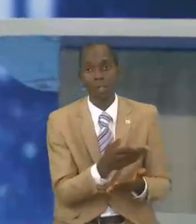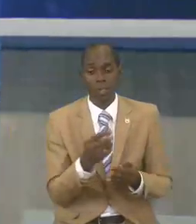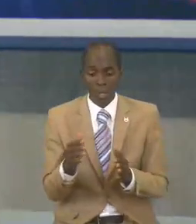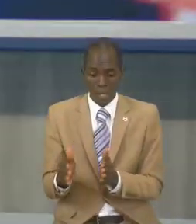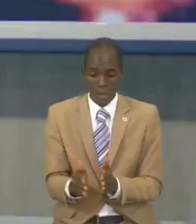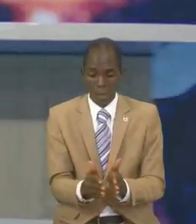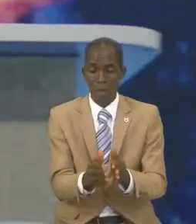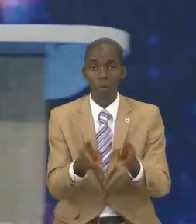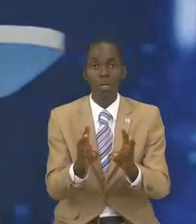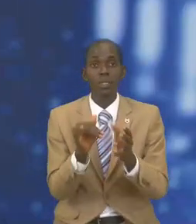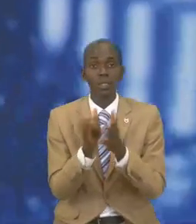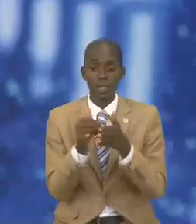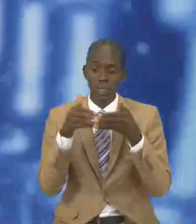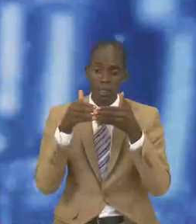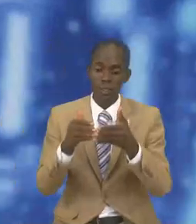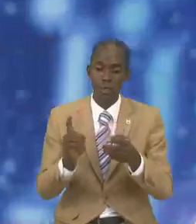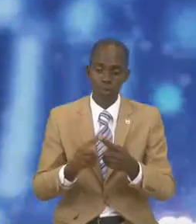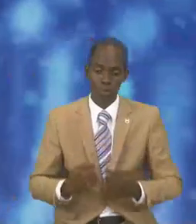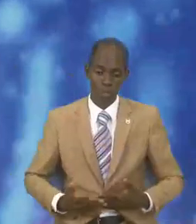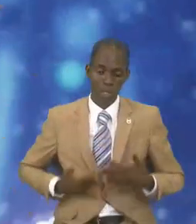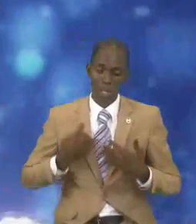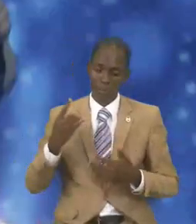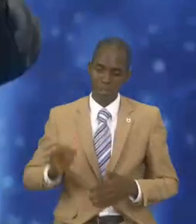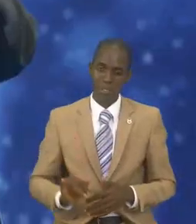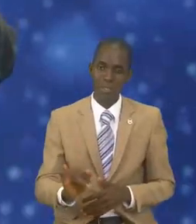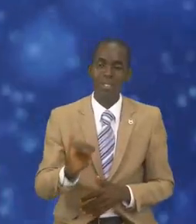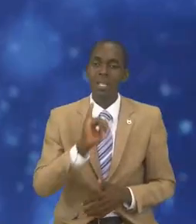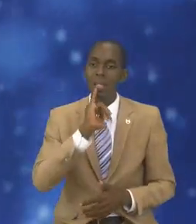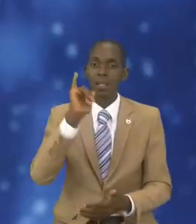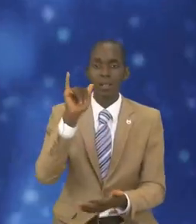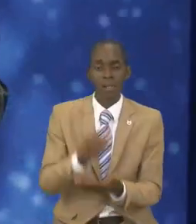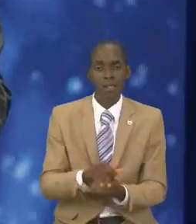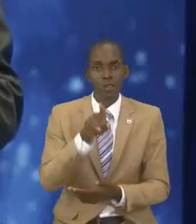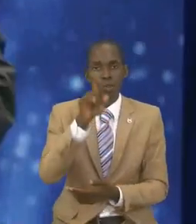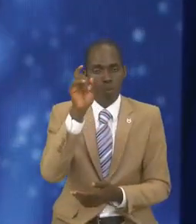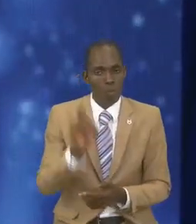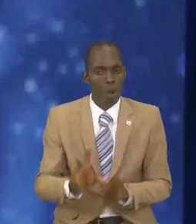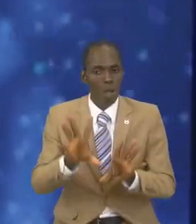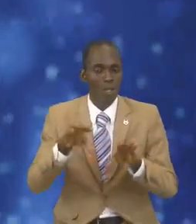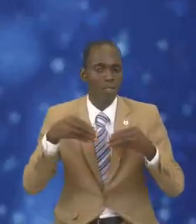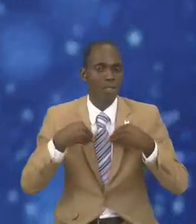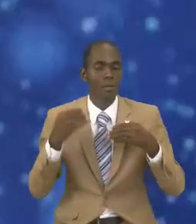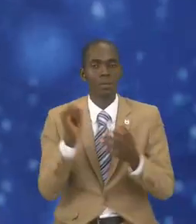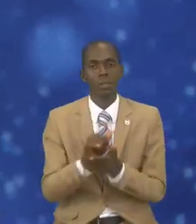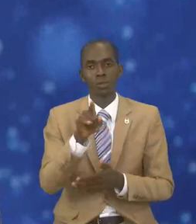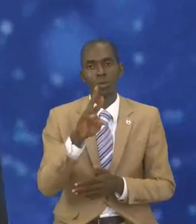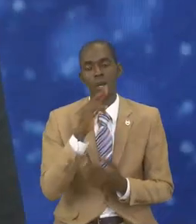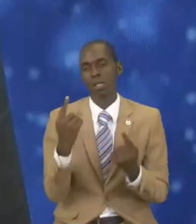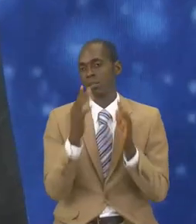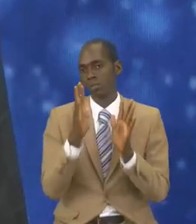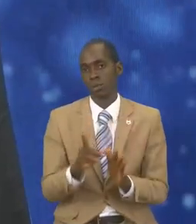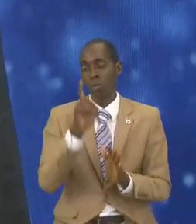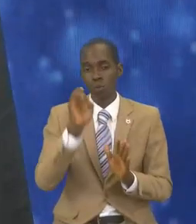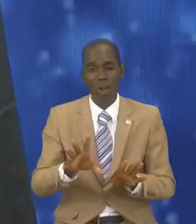voie étroite qui conduit à la vie éternelle. Si c'est de reconnaître que tu es un pécheur, c'est que tu dois